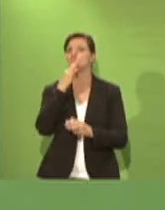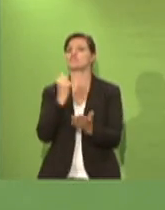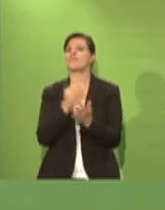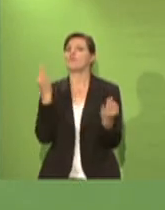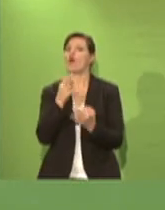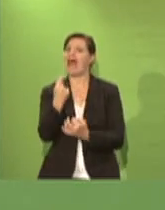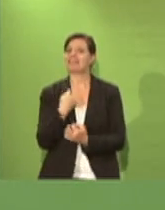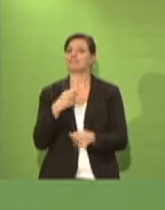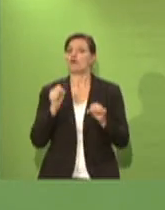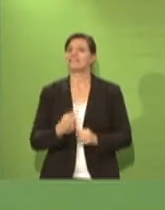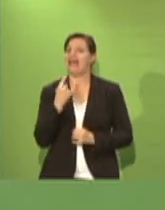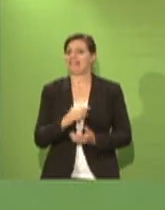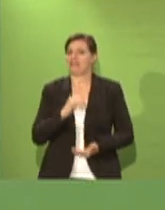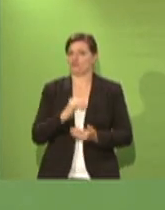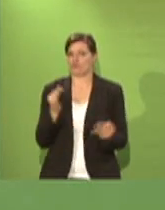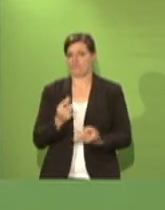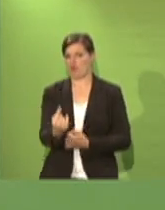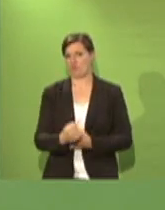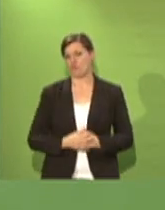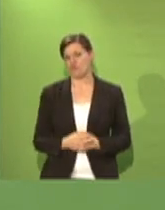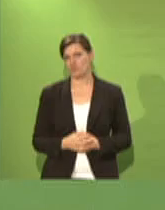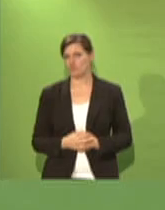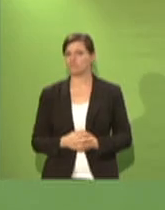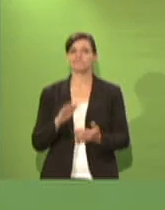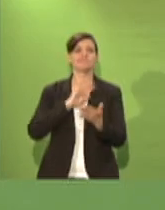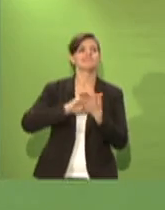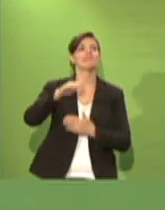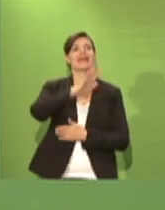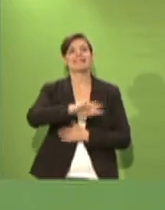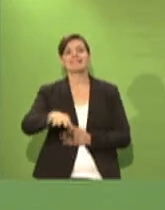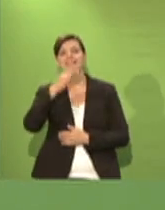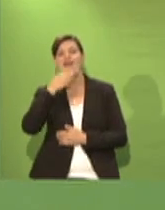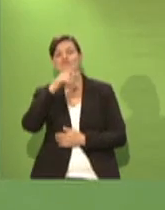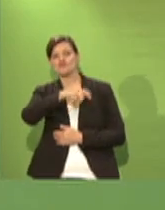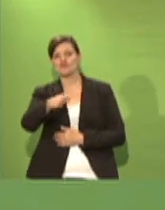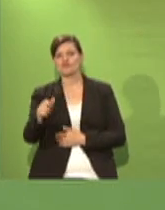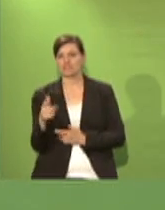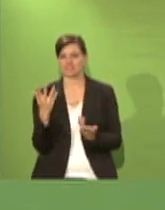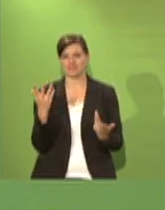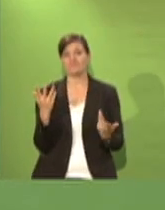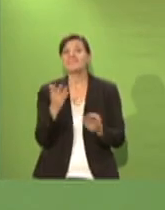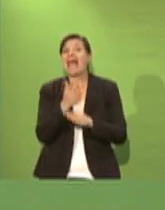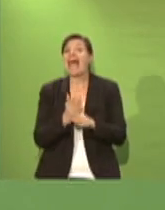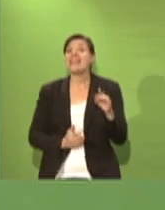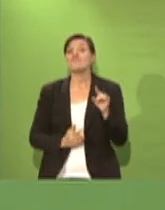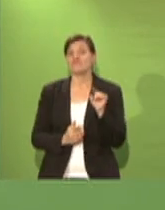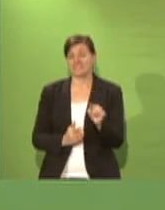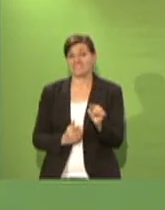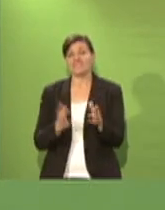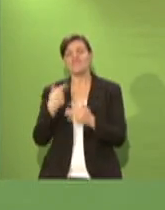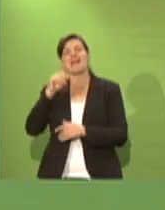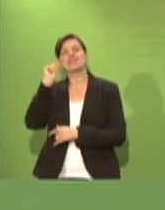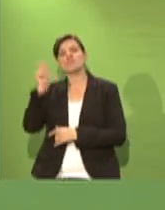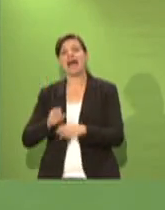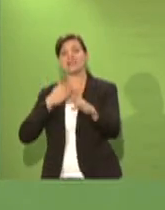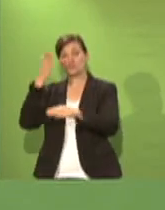dafür. Es kann nicht sein, dass Kinder und Jugendliche, nämlich die Hälfte der Kinder und Jugendlichen, die Gymnasien besuchen,